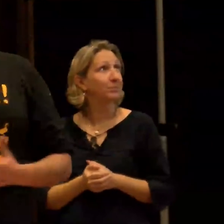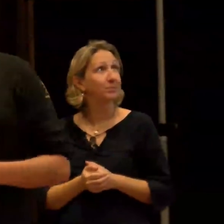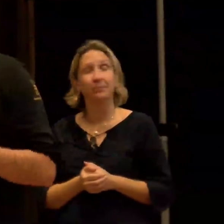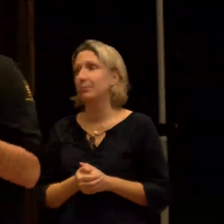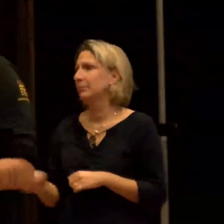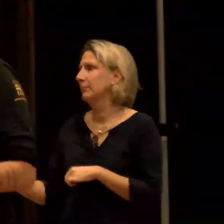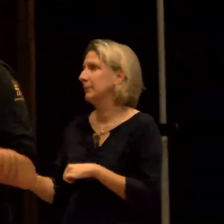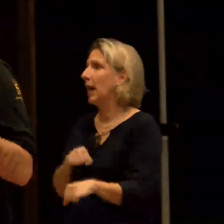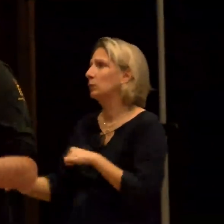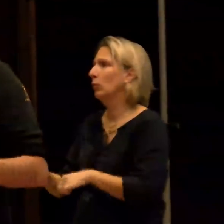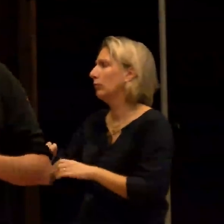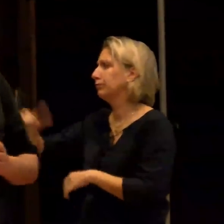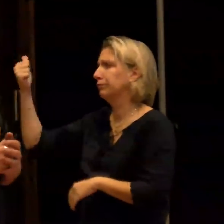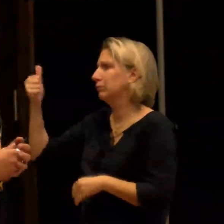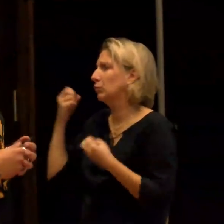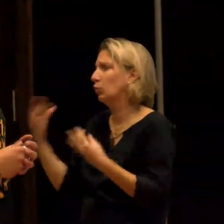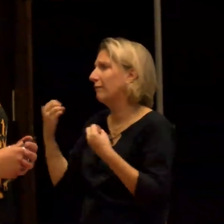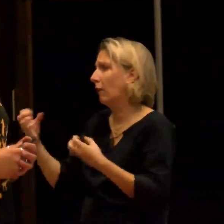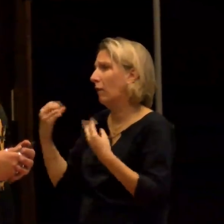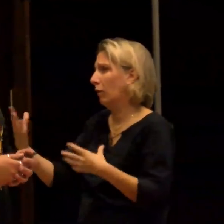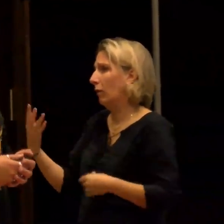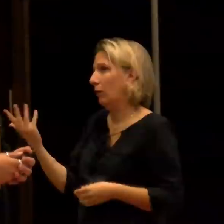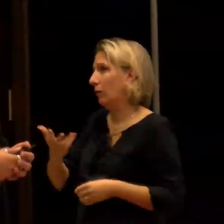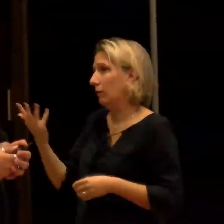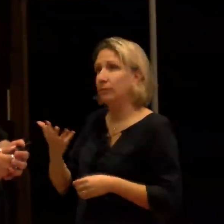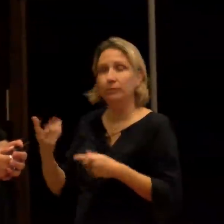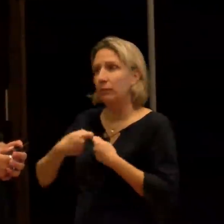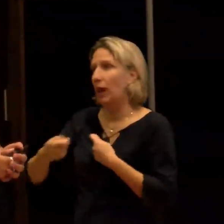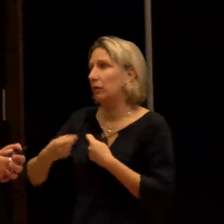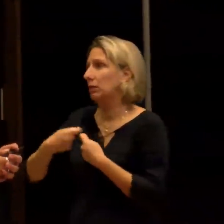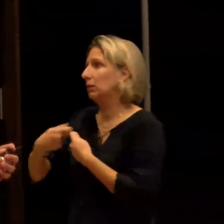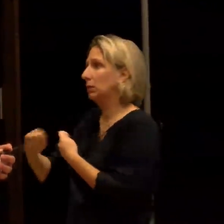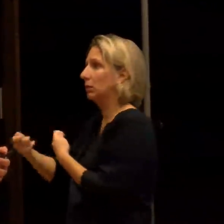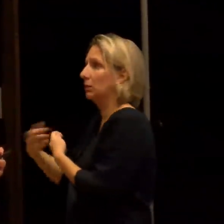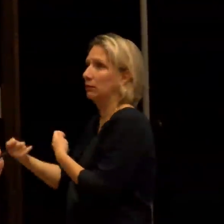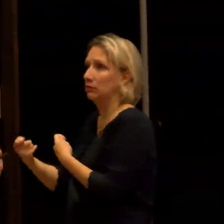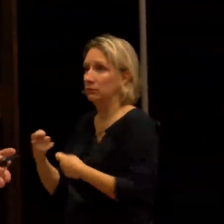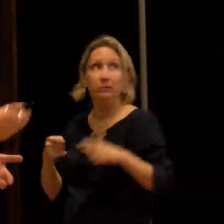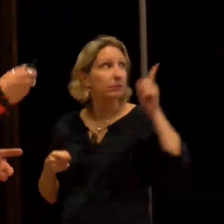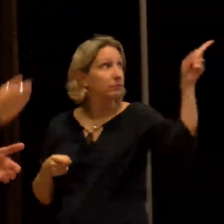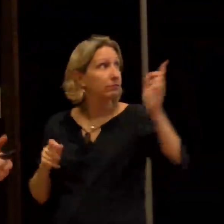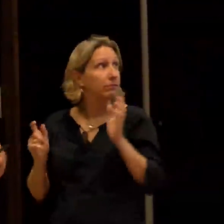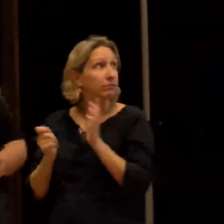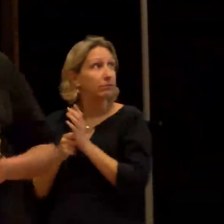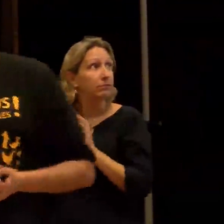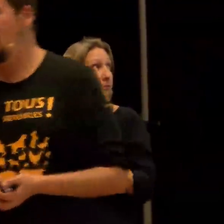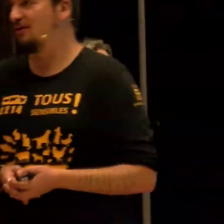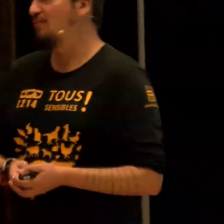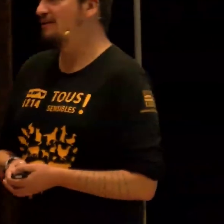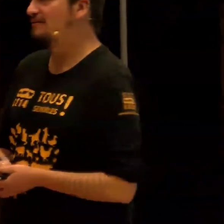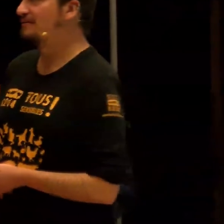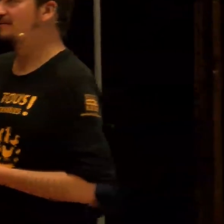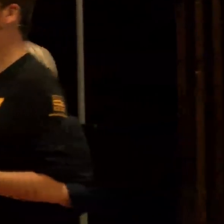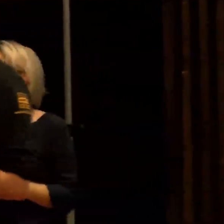l'action la plus courante qu'on pratique, c'est le tractage. Donc ça, c'était à Paris. Vous reconnaissez probablement